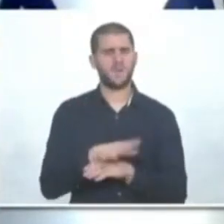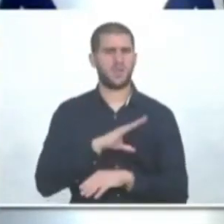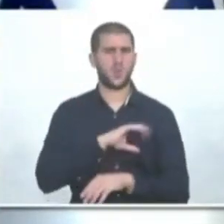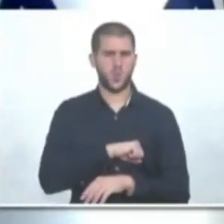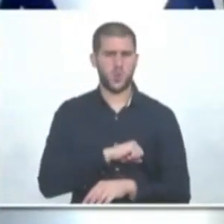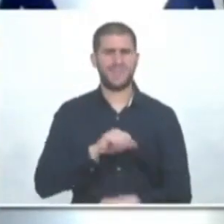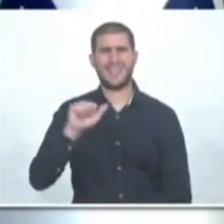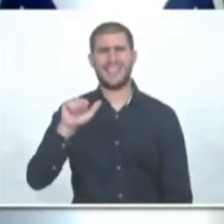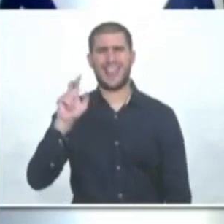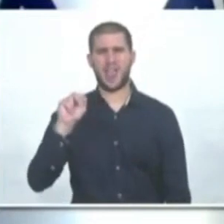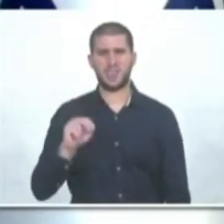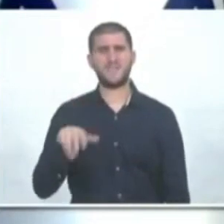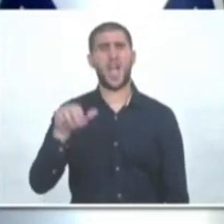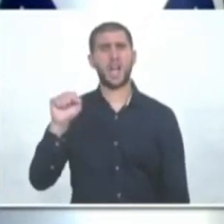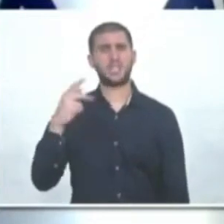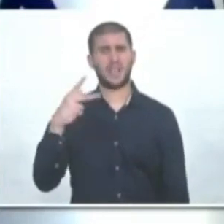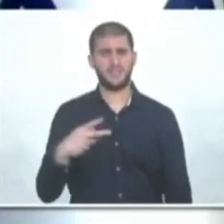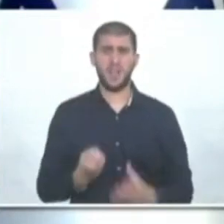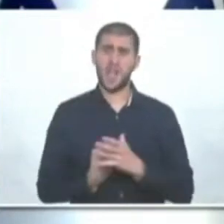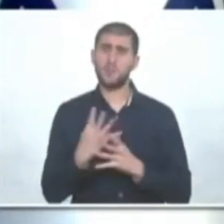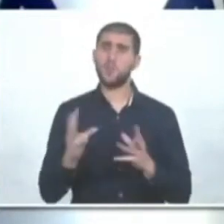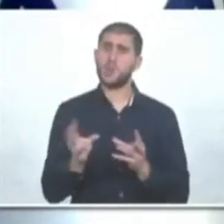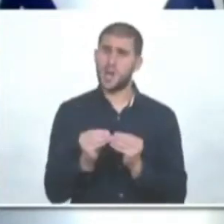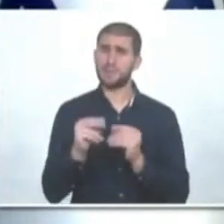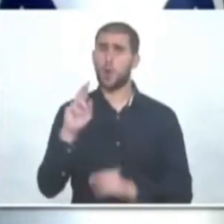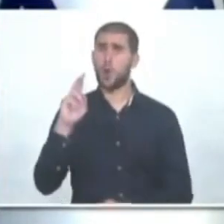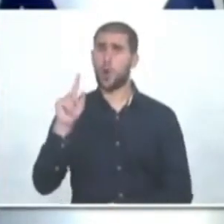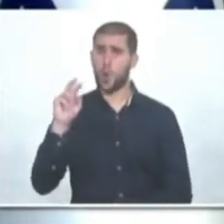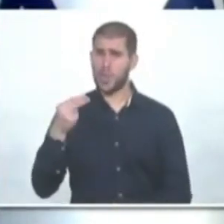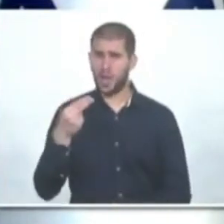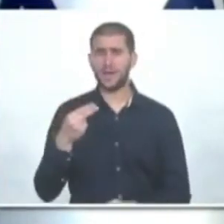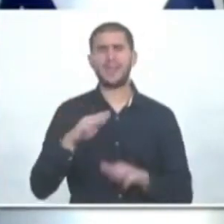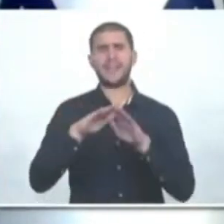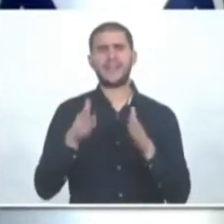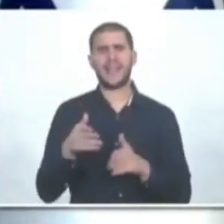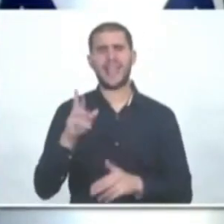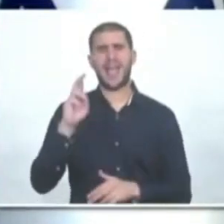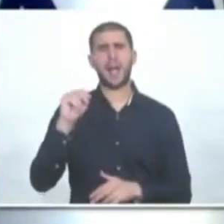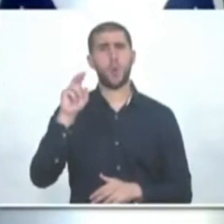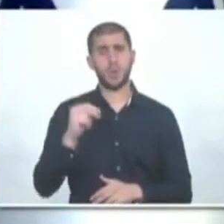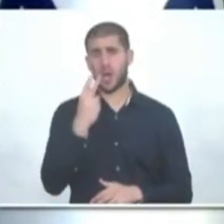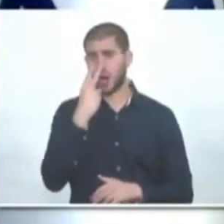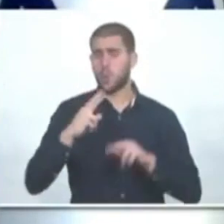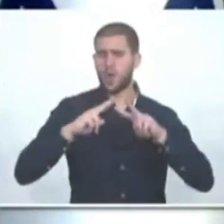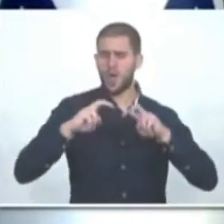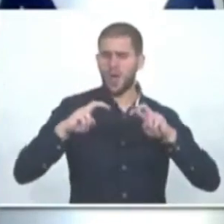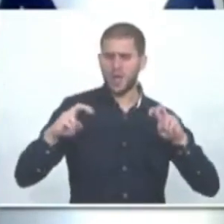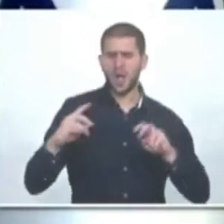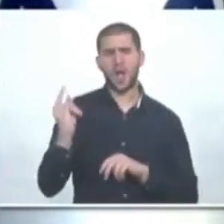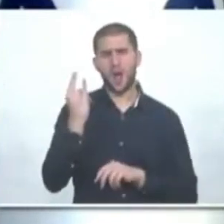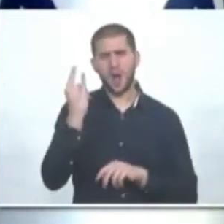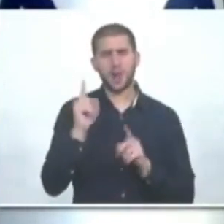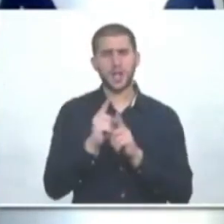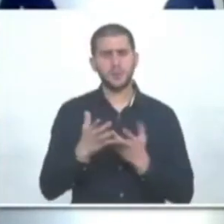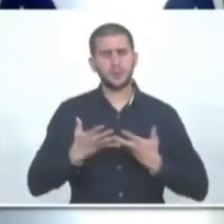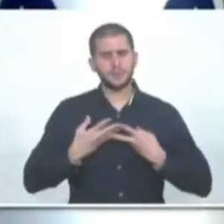אילן ואסף, הקמנו יחד עם רונה את קרן רמון. ראינו שחקר החלל מגרה את